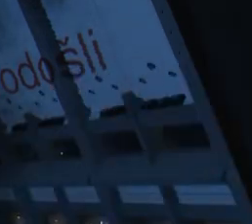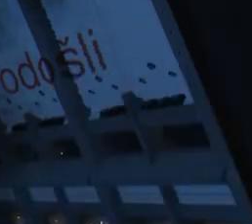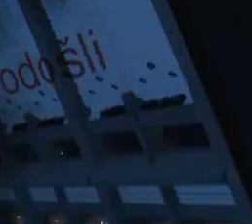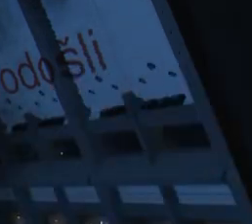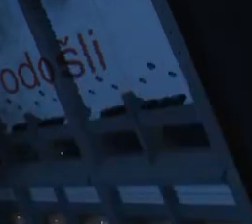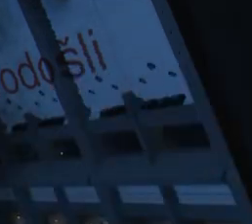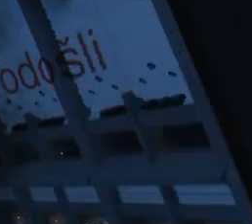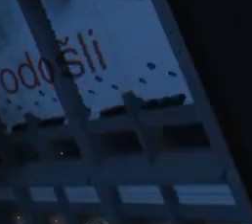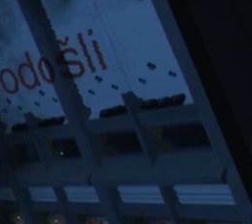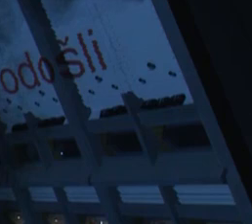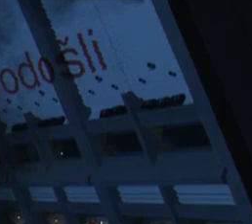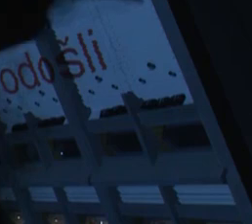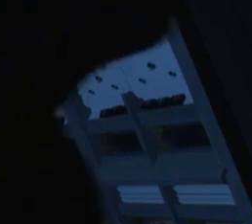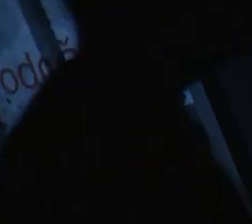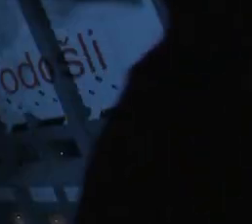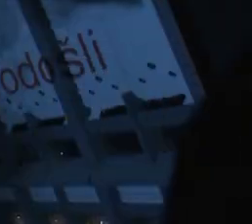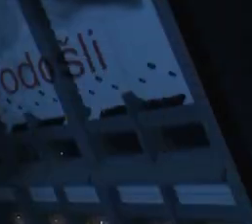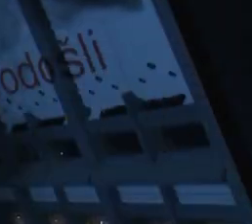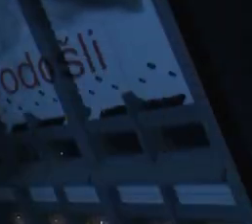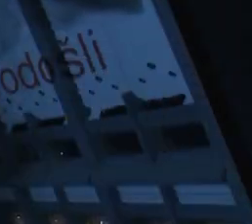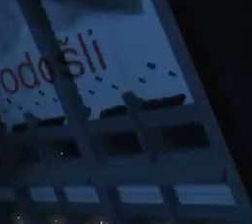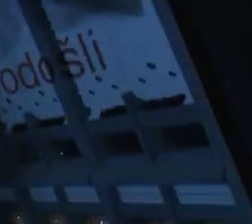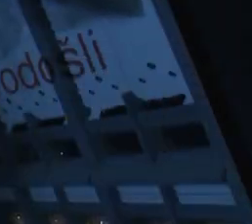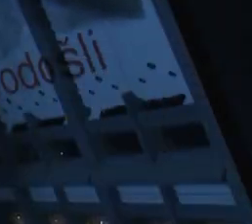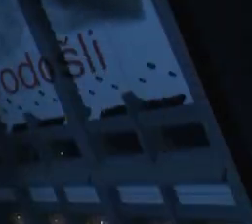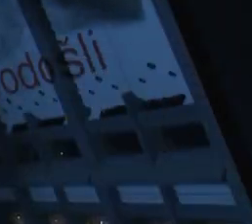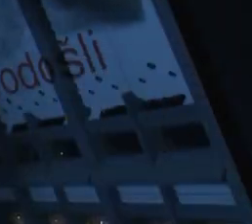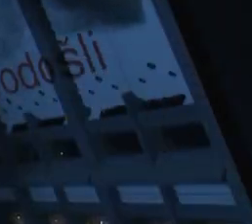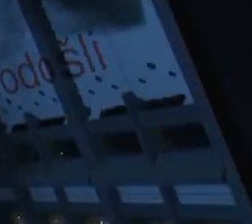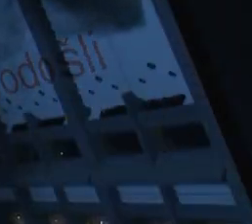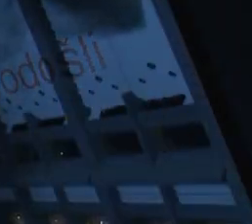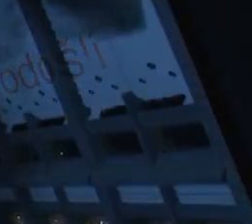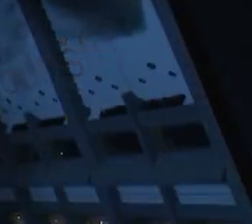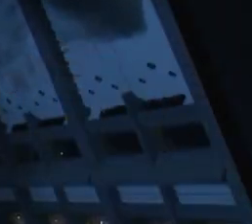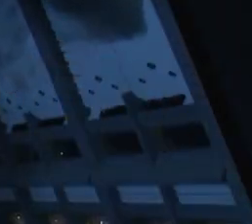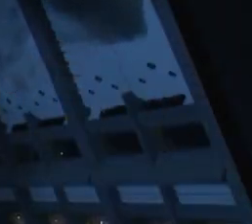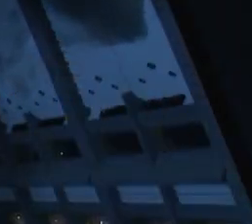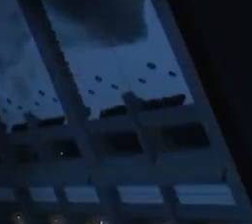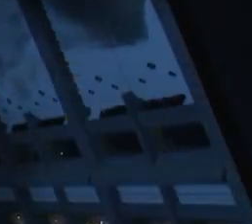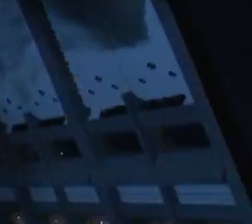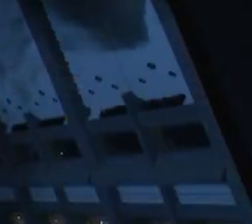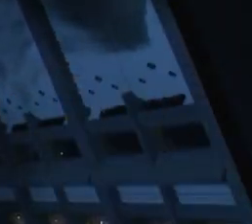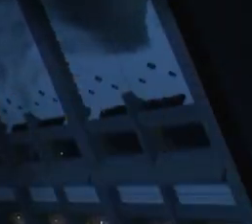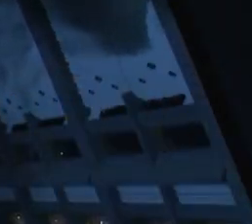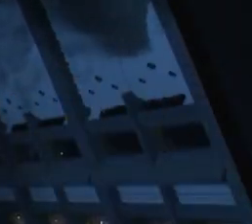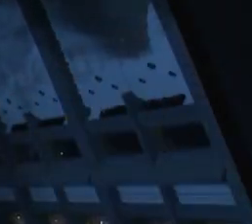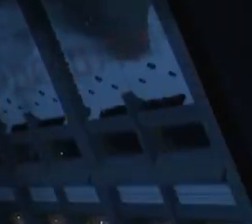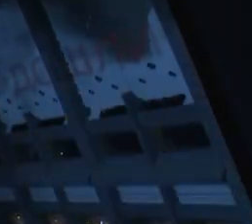Thank you.